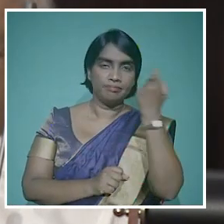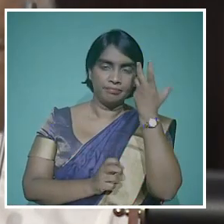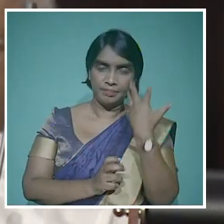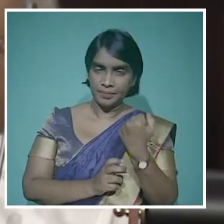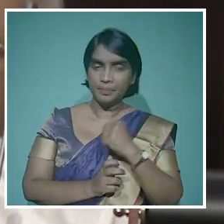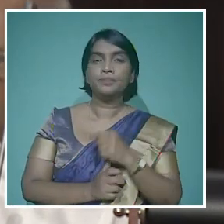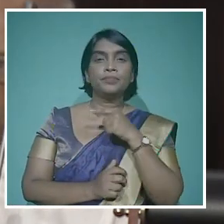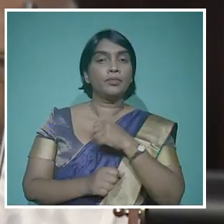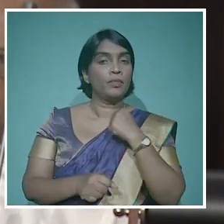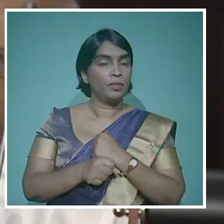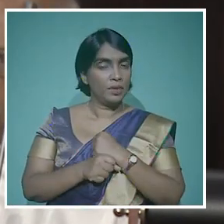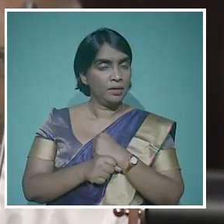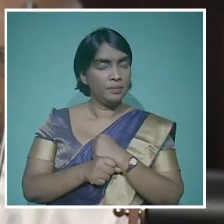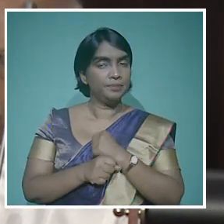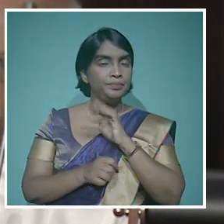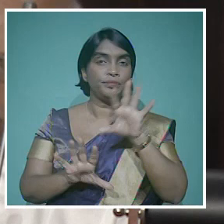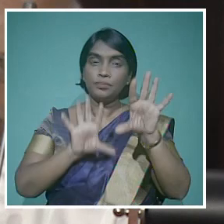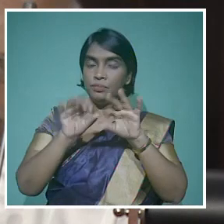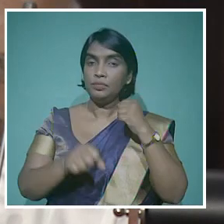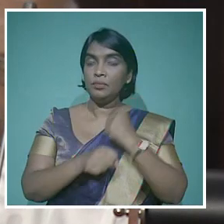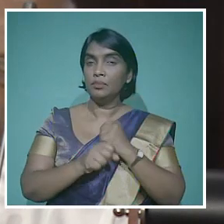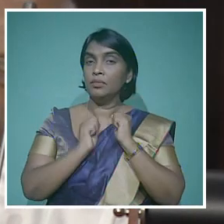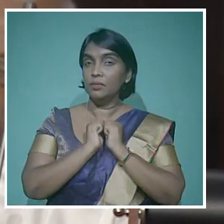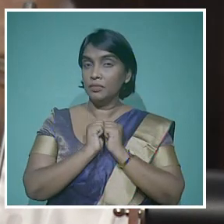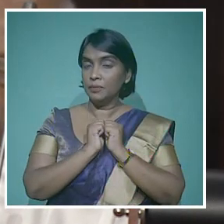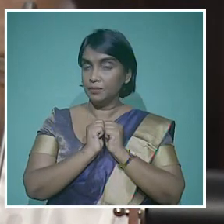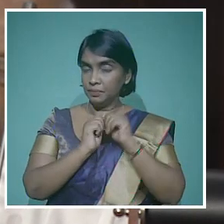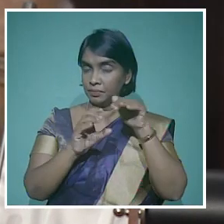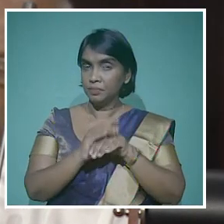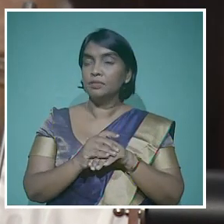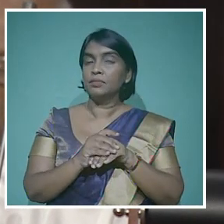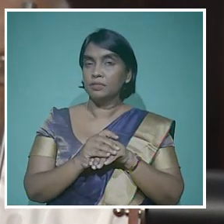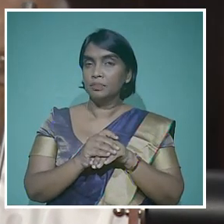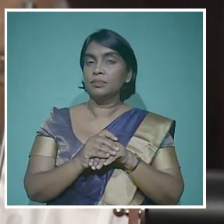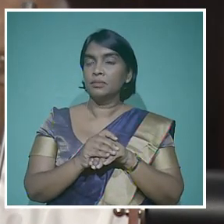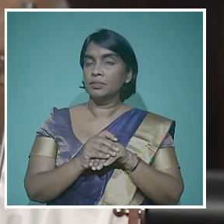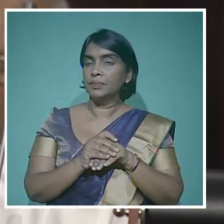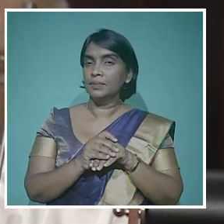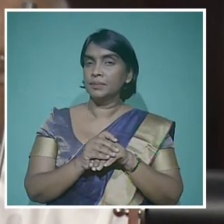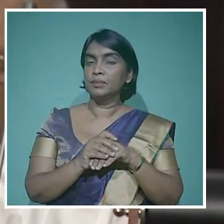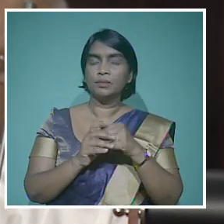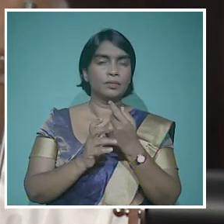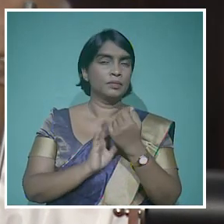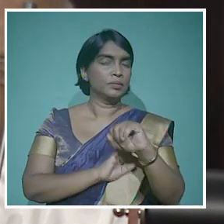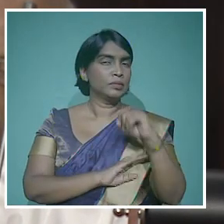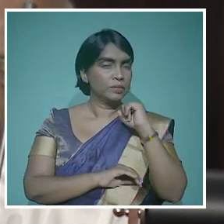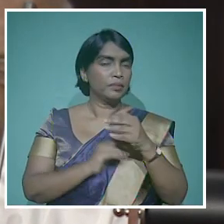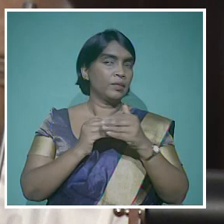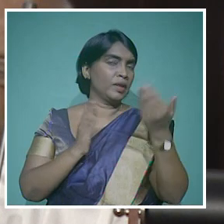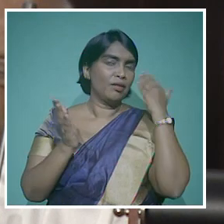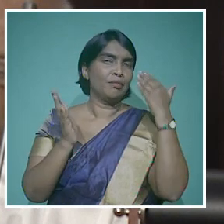ඇත. රජයේ තෝරාගත් රාජ්‍ය ව්‍යවසායන්හි ශ්‍රේෂ්ඨ පත්‍ර ශක්තිමත් කිරීමේ එක්